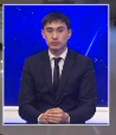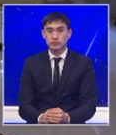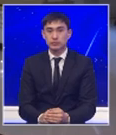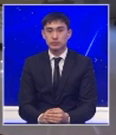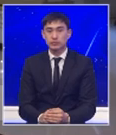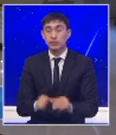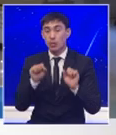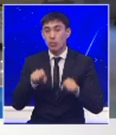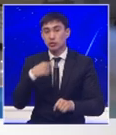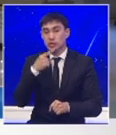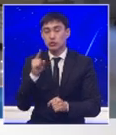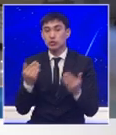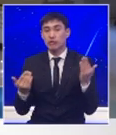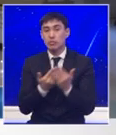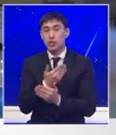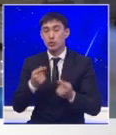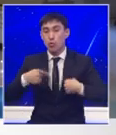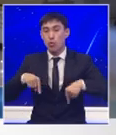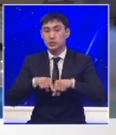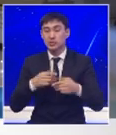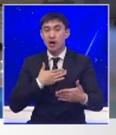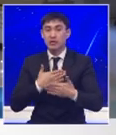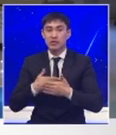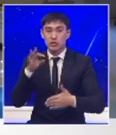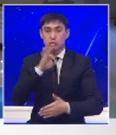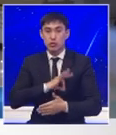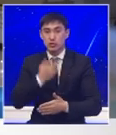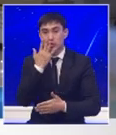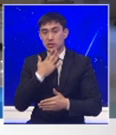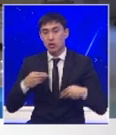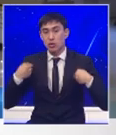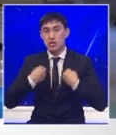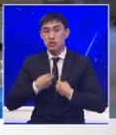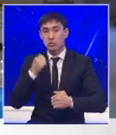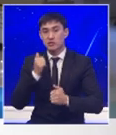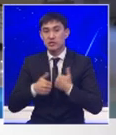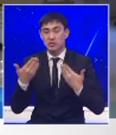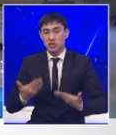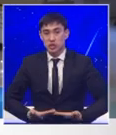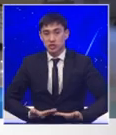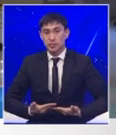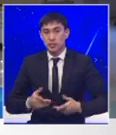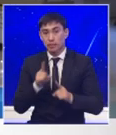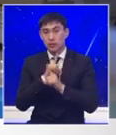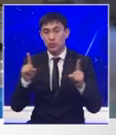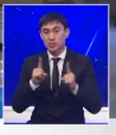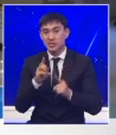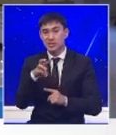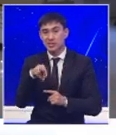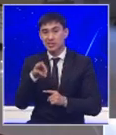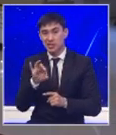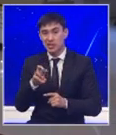можно сказать что современное общество активно использует национальную одежду в повседневной жизни особенно стилизованные